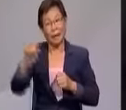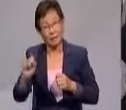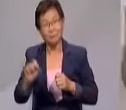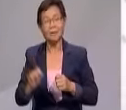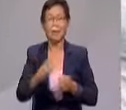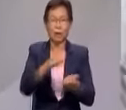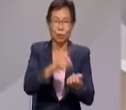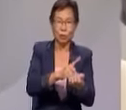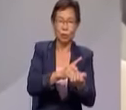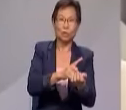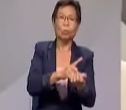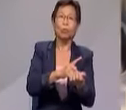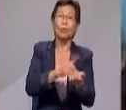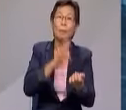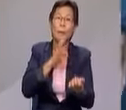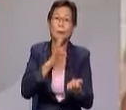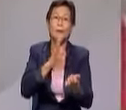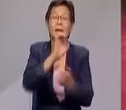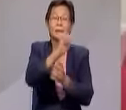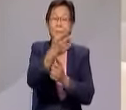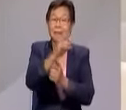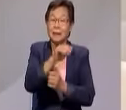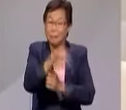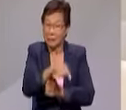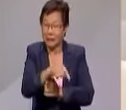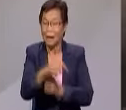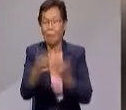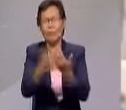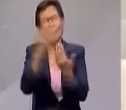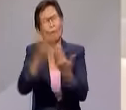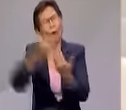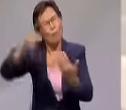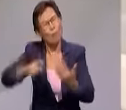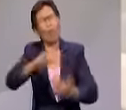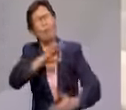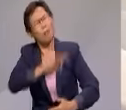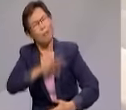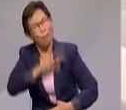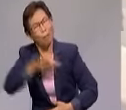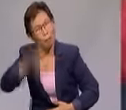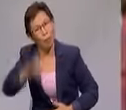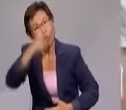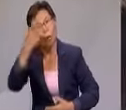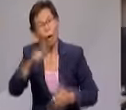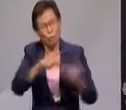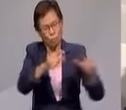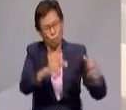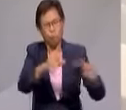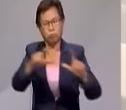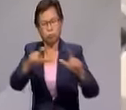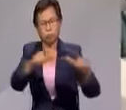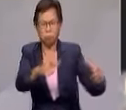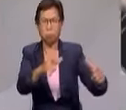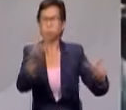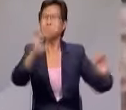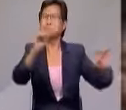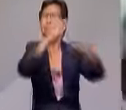Menurut Dr. Barjoyai lagi, skim ini merupakan kemudahan yang harus dimanfaatkan kerana golongan tersebut tiada